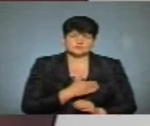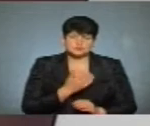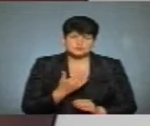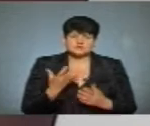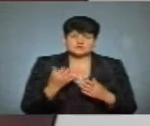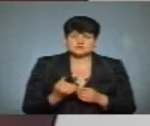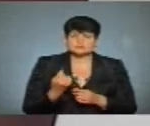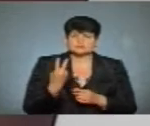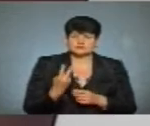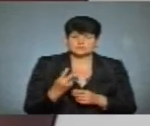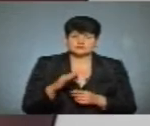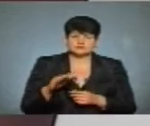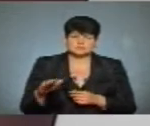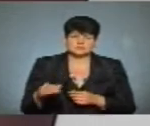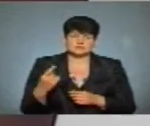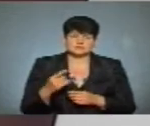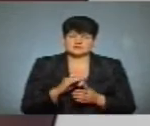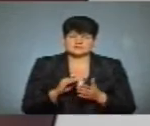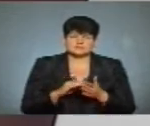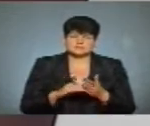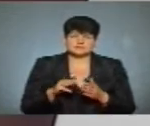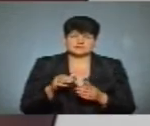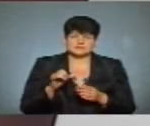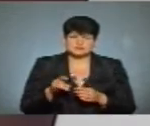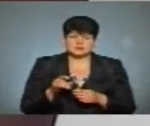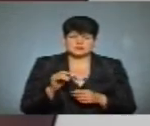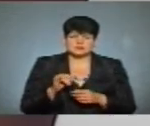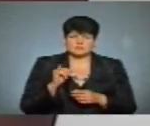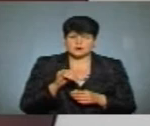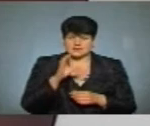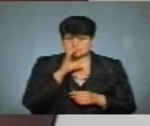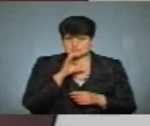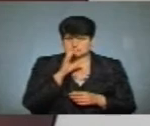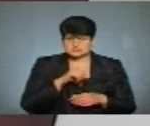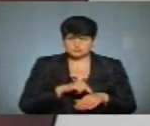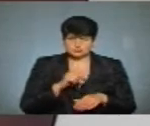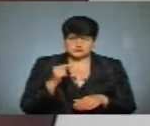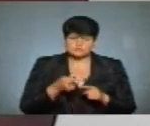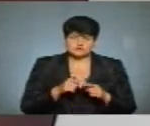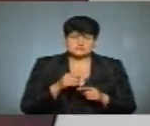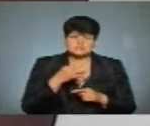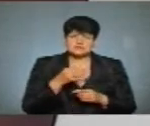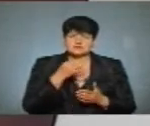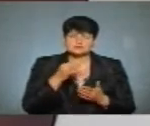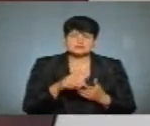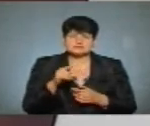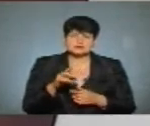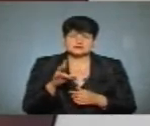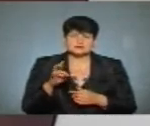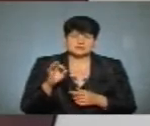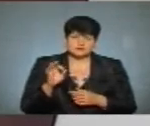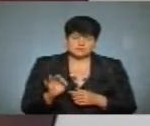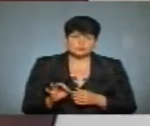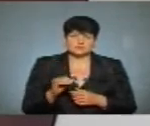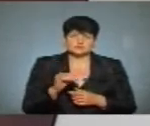Ще двоє абітурієнтів області не дописали тест через погане самопочуття. Про це сьогодні повідомив відповідальний за ЗНО в області Юрій